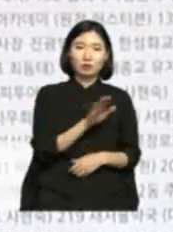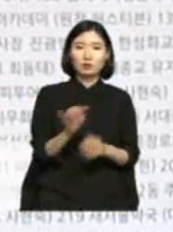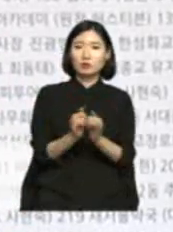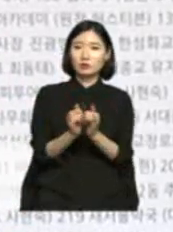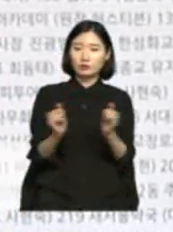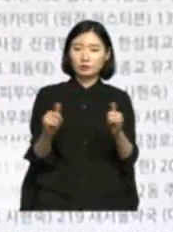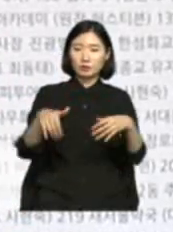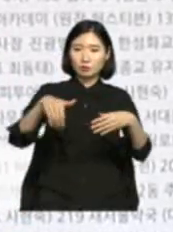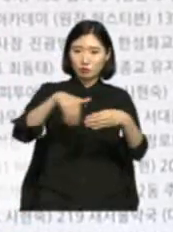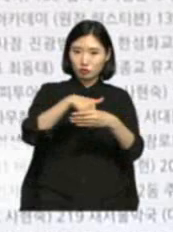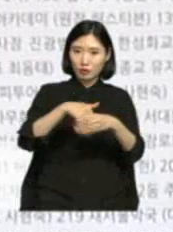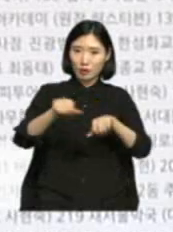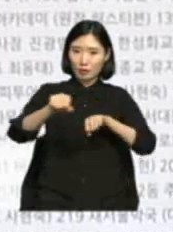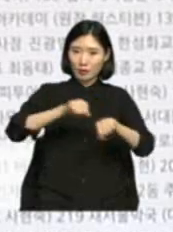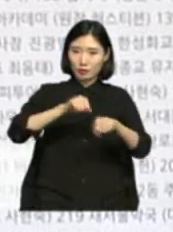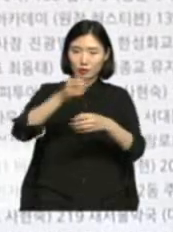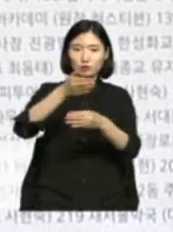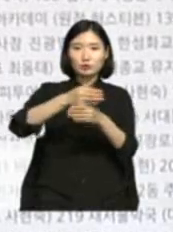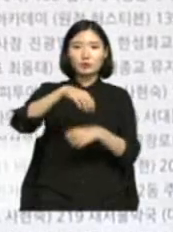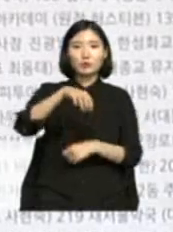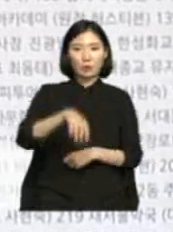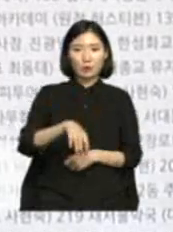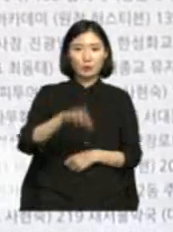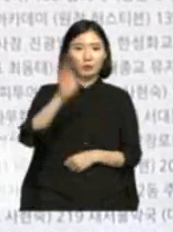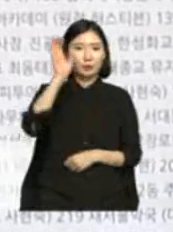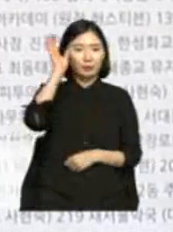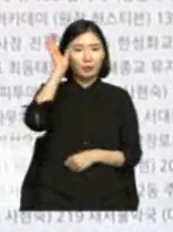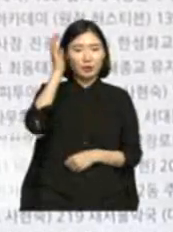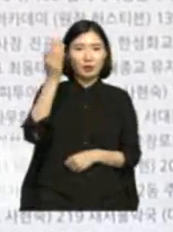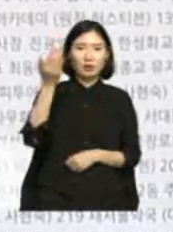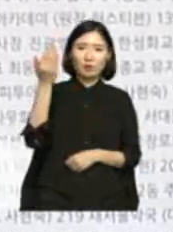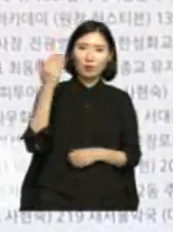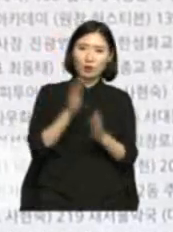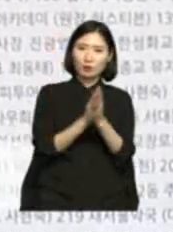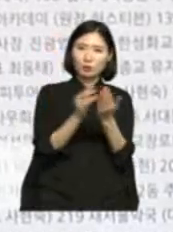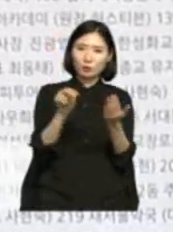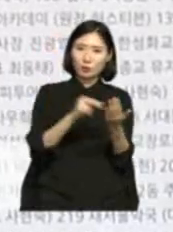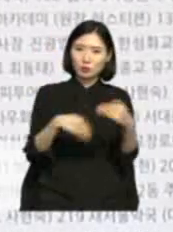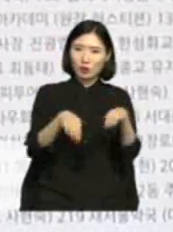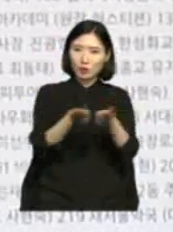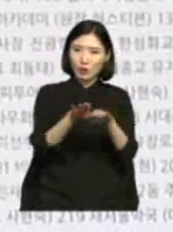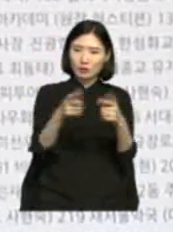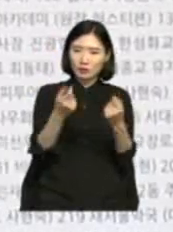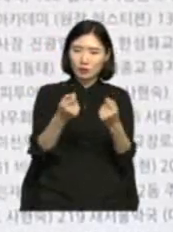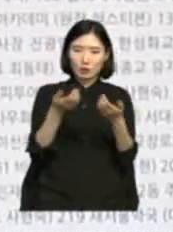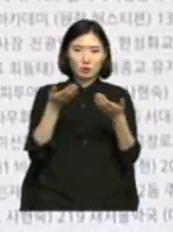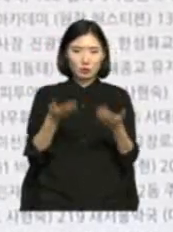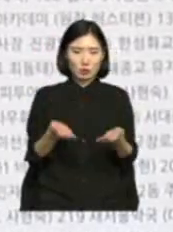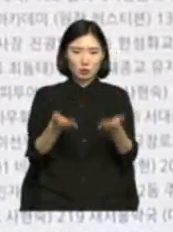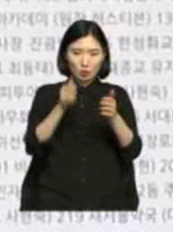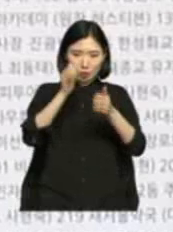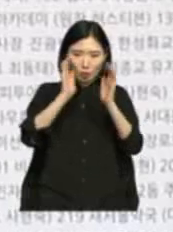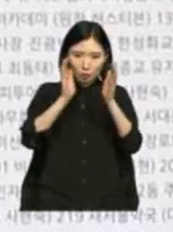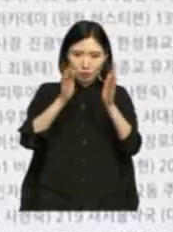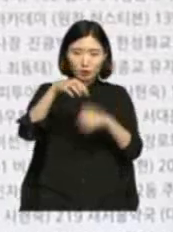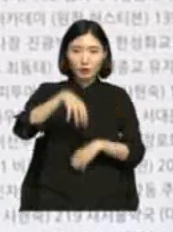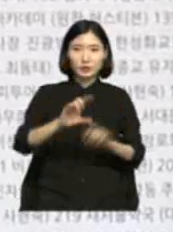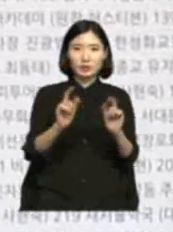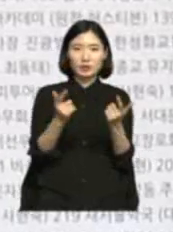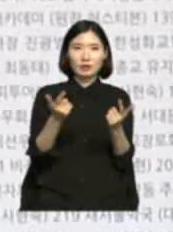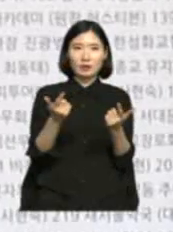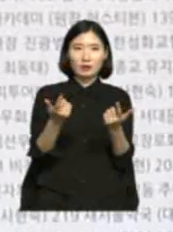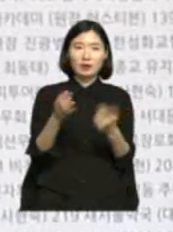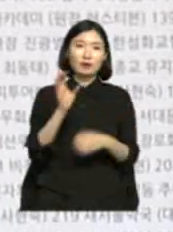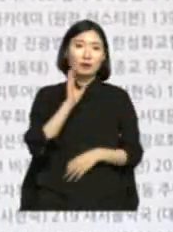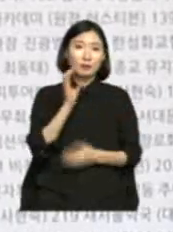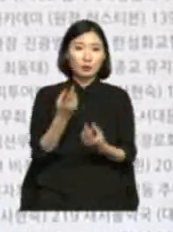주민들이 문화활동의 아주 중심 공간이 될 겁니다. 그 과거의 도서관처럼 무슨 시험공부하거나 조용한 도서관 이런 개념이 아니고 카페도